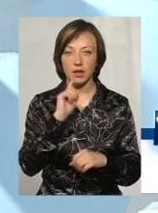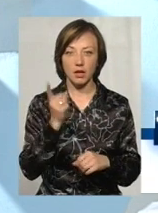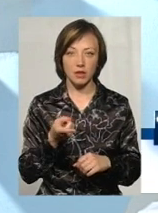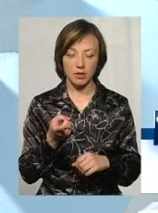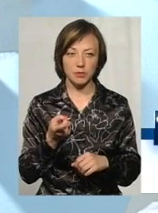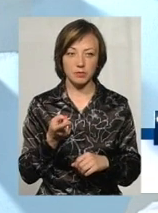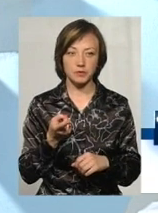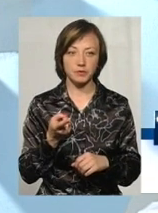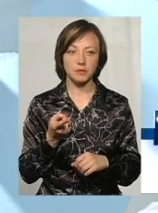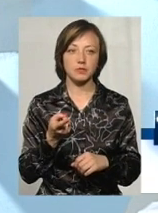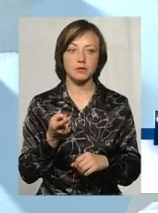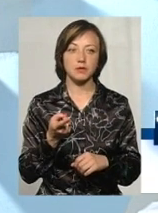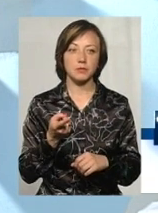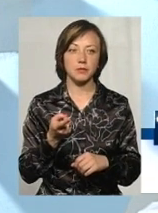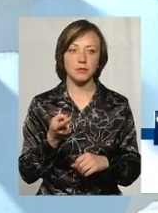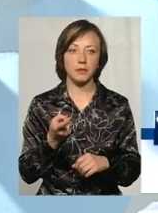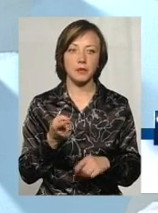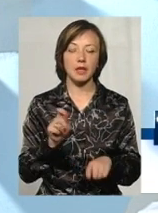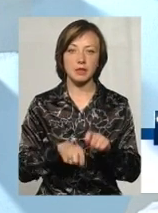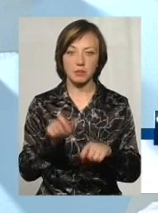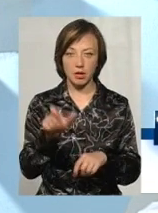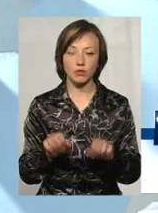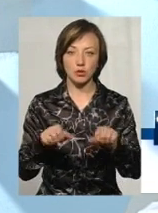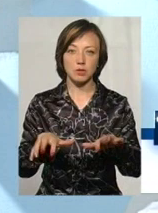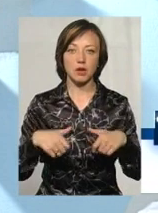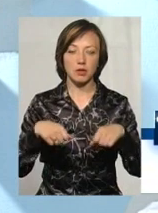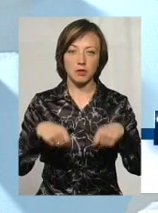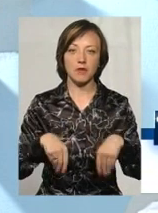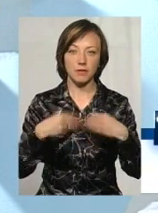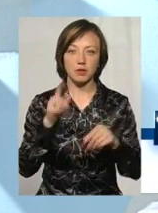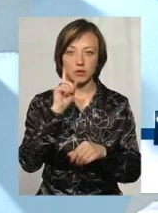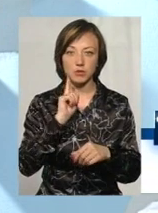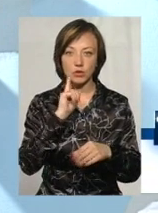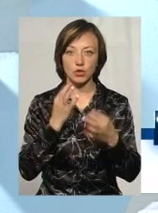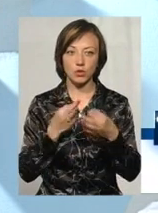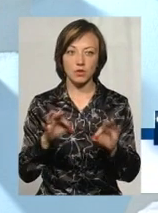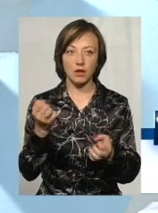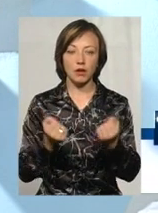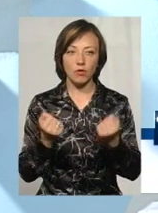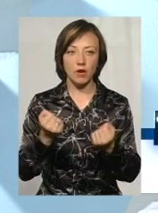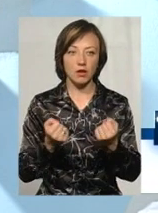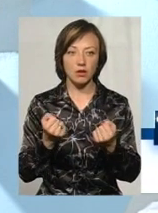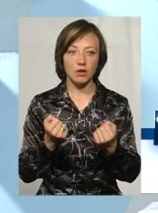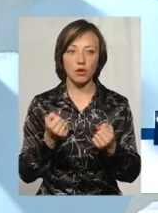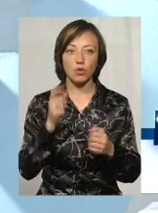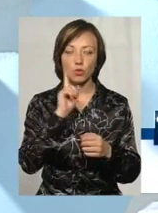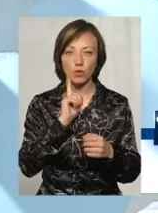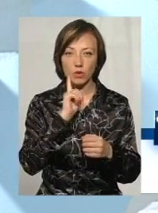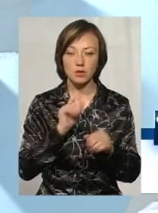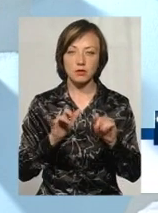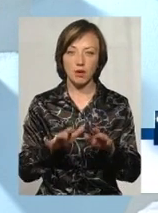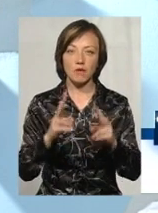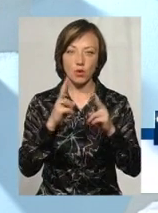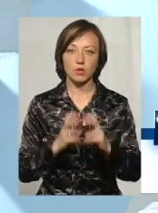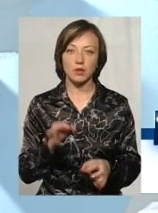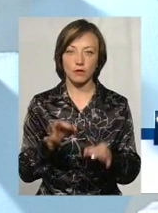було вперше, і штраф. Тому так, інспектор може забрати права, видати тимчасовий дозвіл на керування транспортним засобом до того часу, поки справа буде